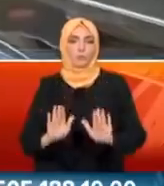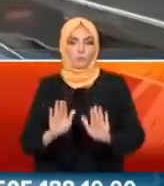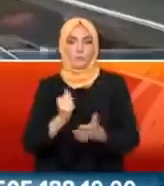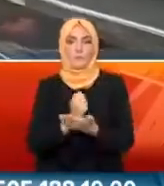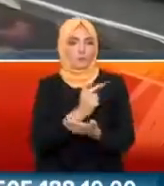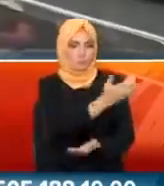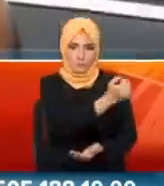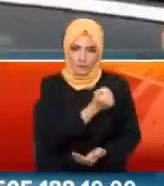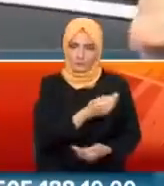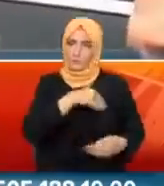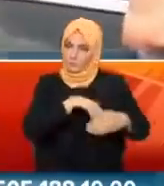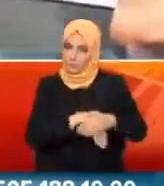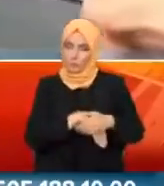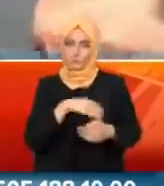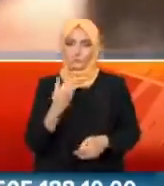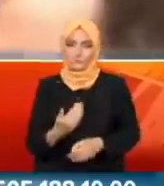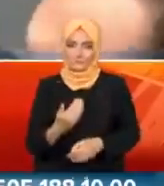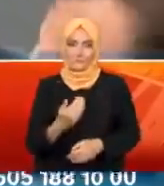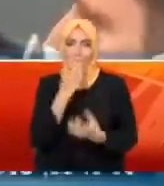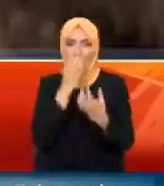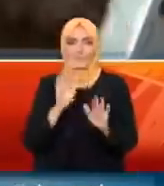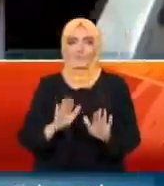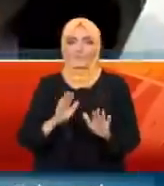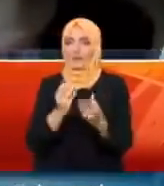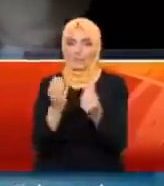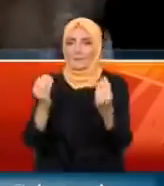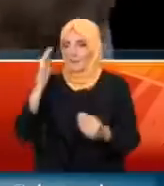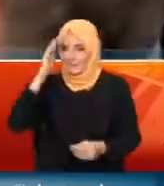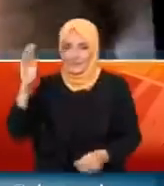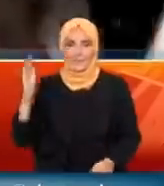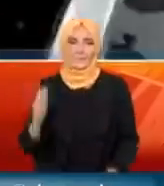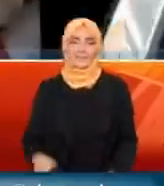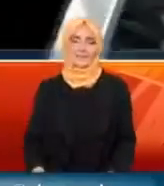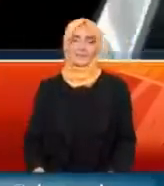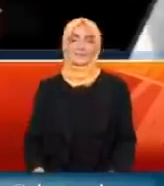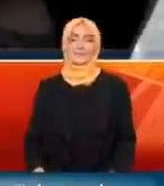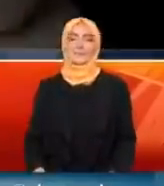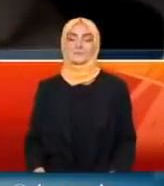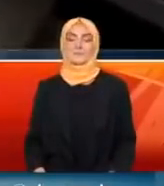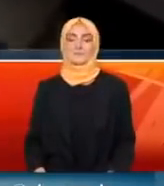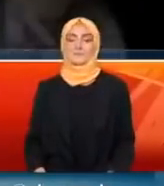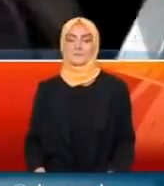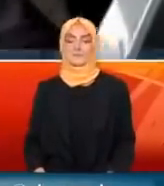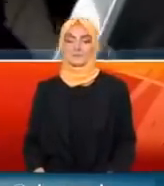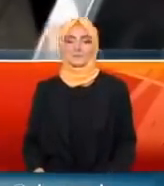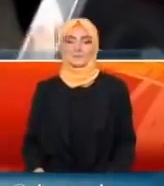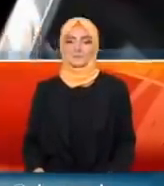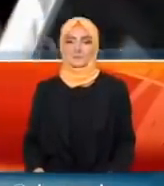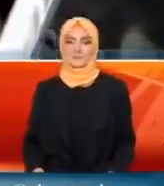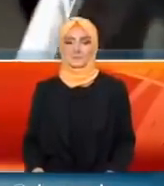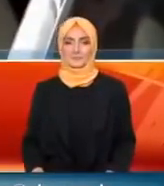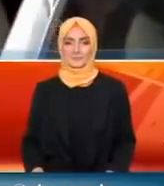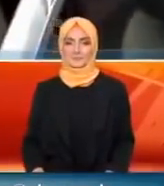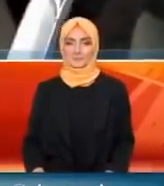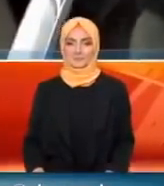Mektubu aldı, cebine koydu. Kendisini bekleyen kalabalığı selamladı. Sosyal mesafeye dikkat edelim lütfen. Sosyal mesafeye dikkat edelim. İstirham